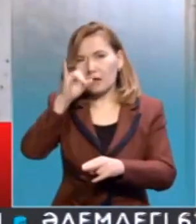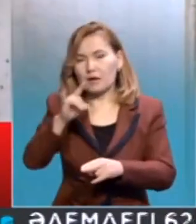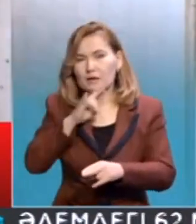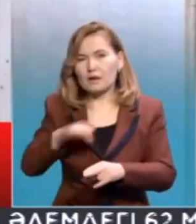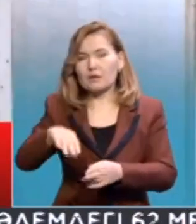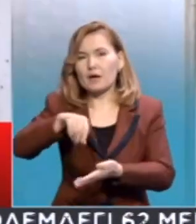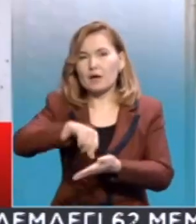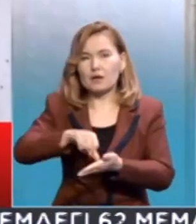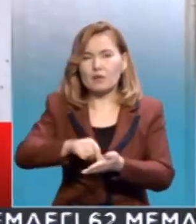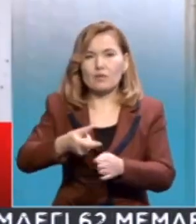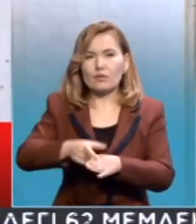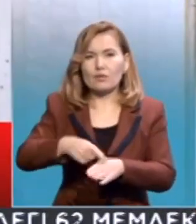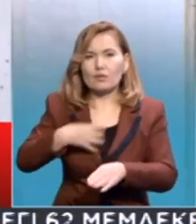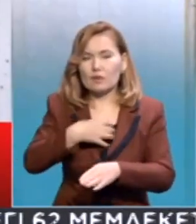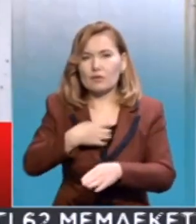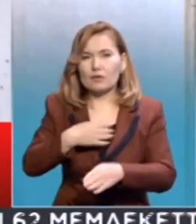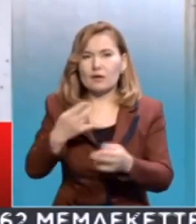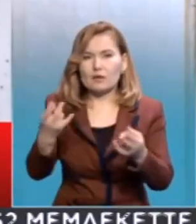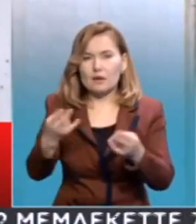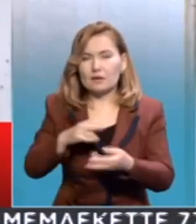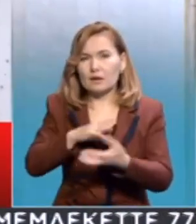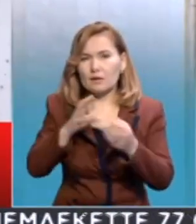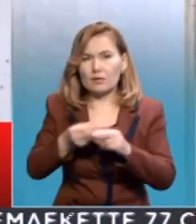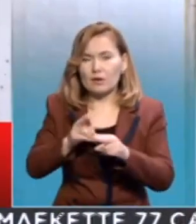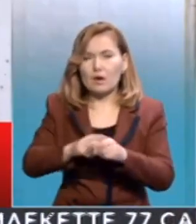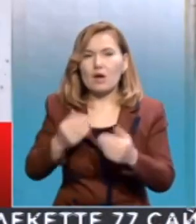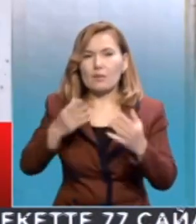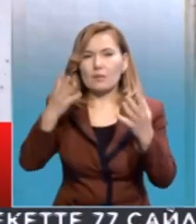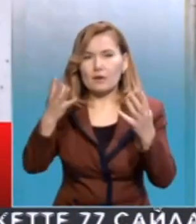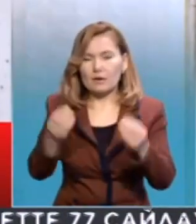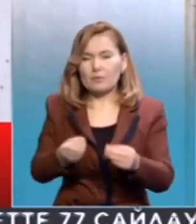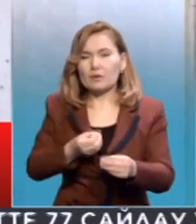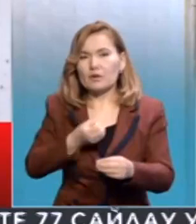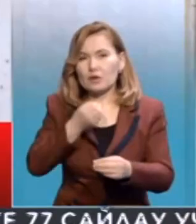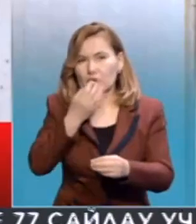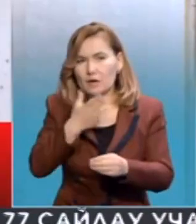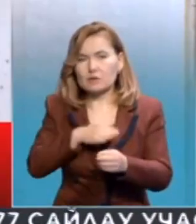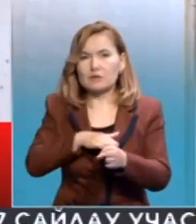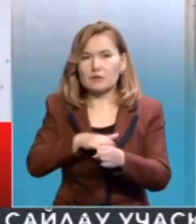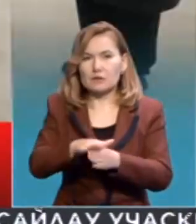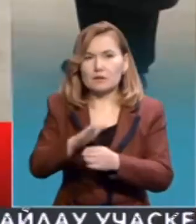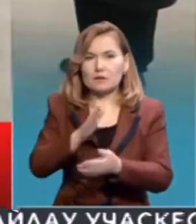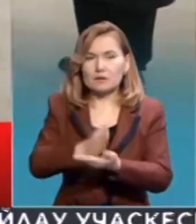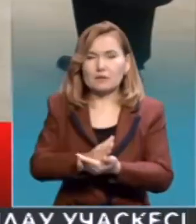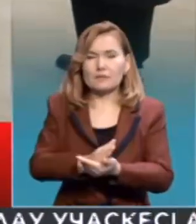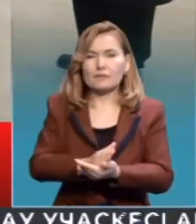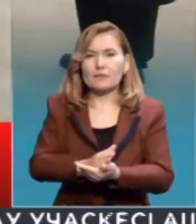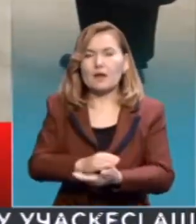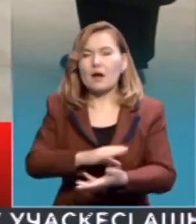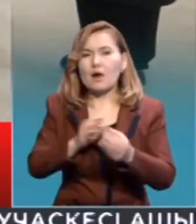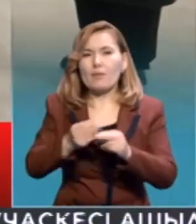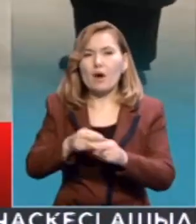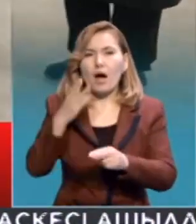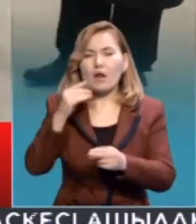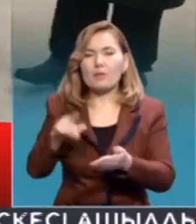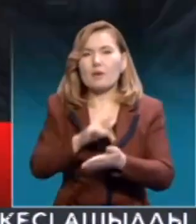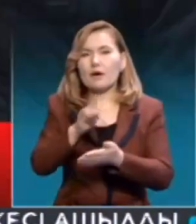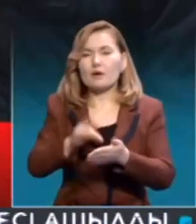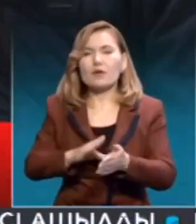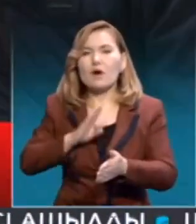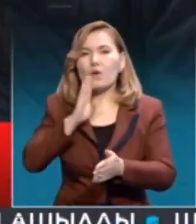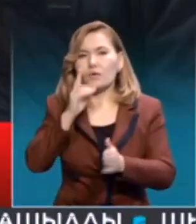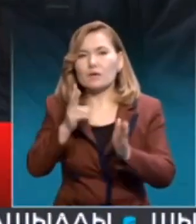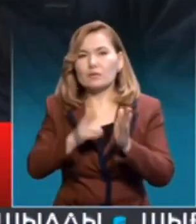елдің болашағына қатысуымыз керек деп ойлаймын және бүгін соған жасаған бір қадамым десем де болады. Айта кетейін, Алматыда таңғы сағат